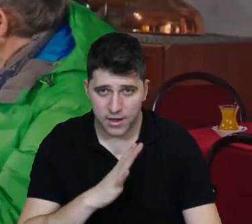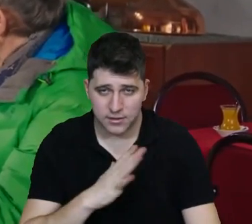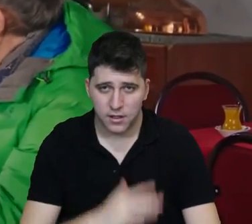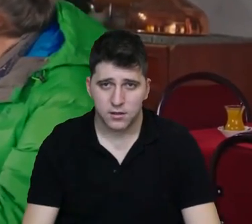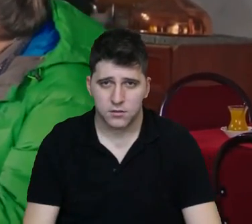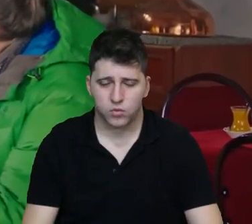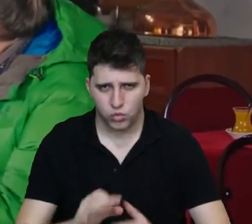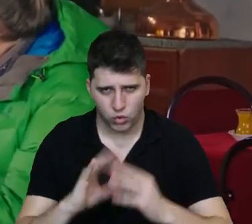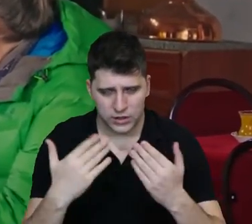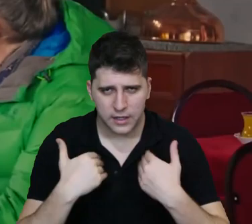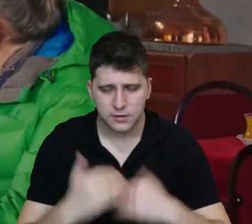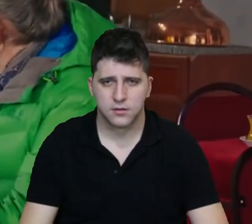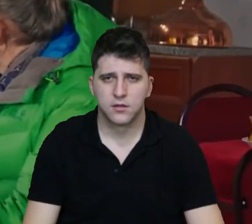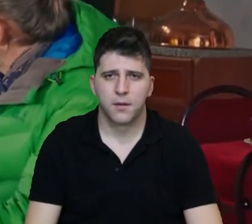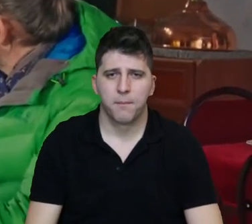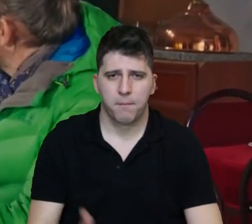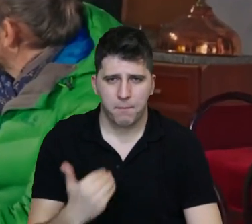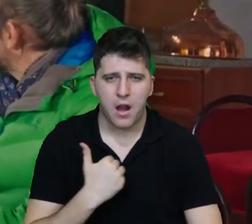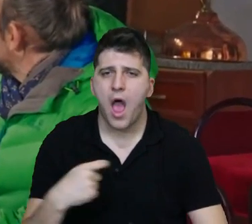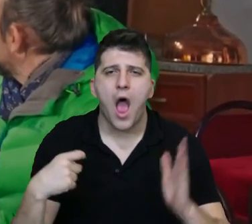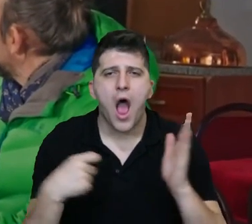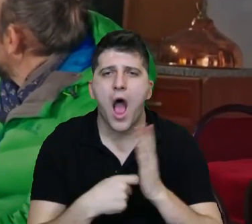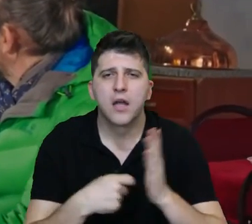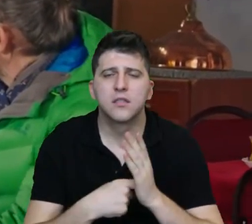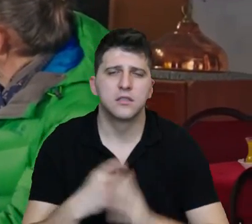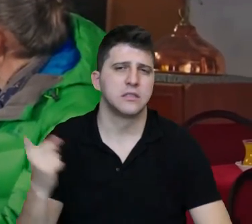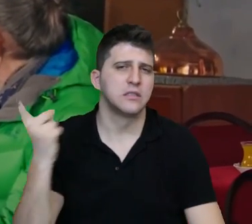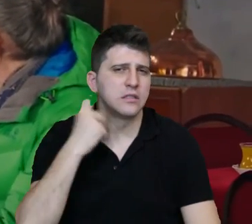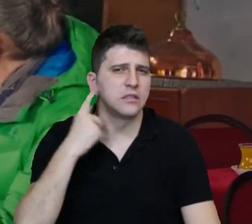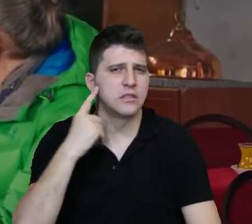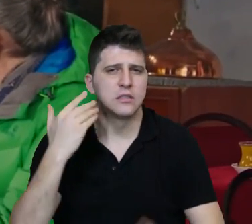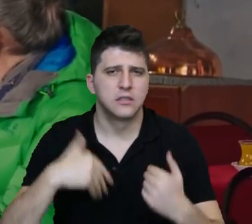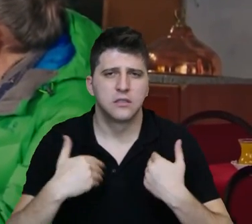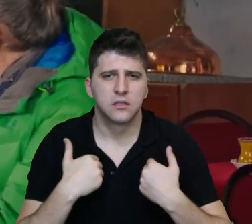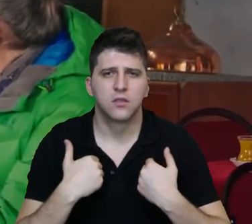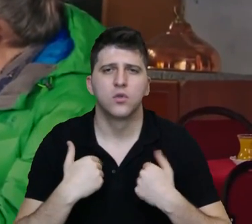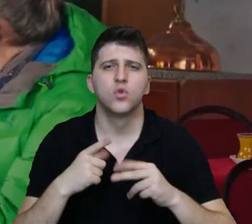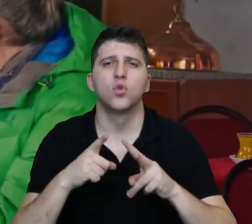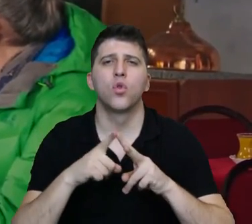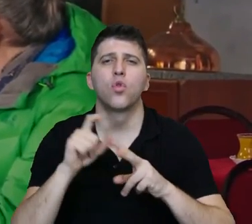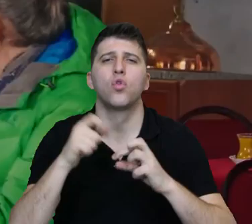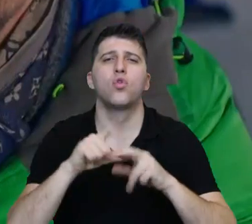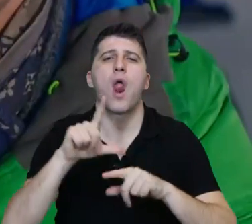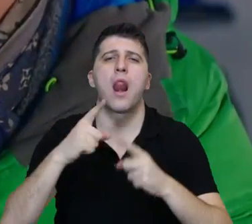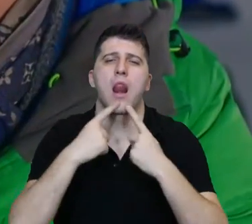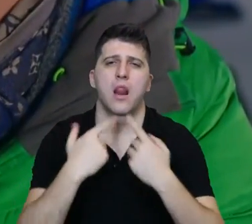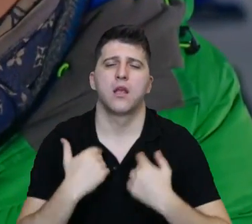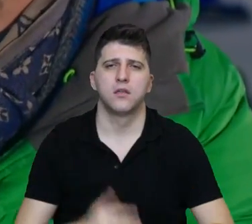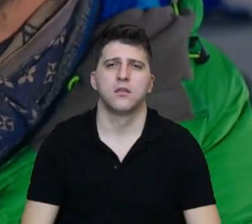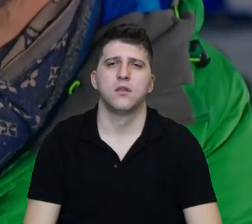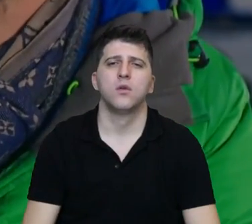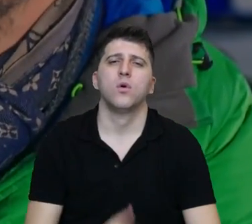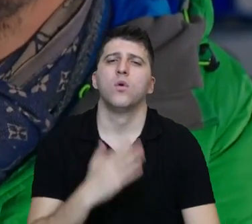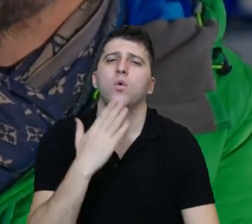varsa çözeriz. Bana adıyla, sanıyla Noral derler.